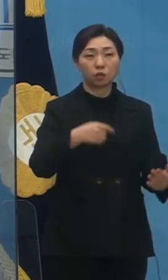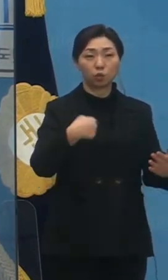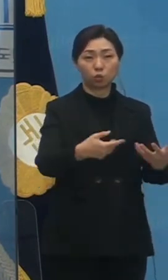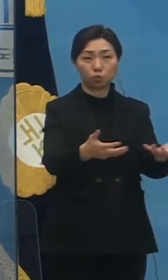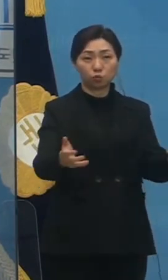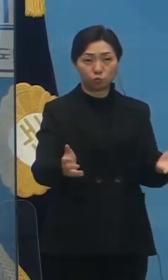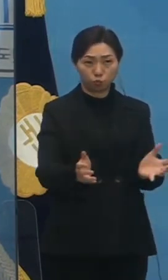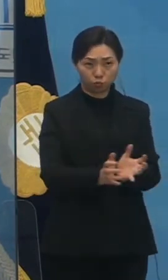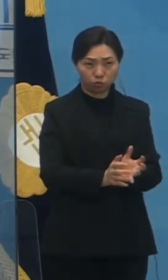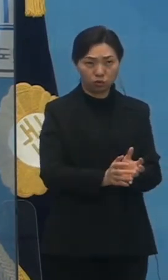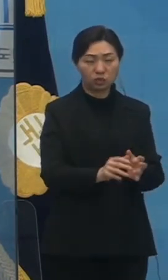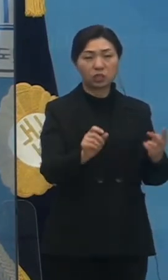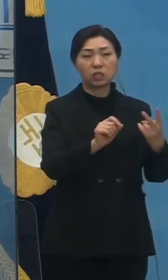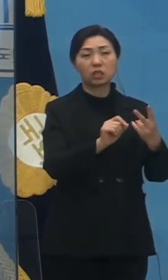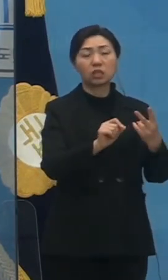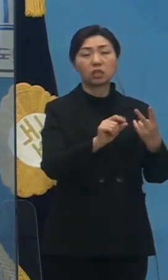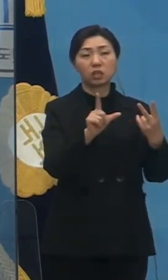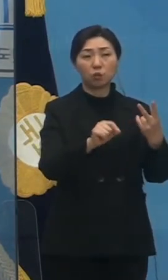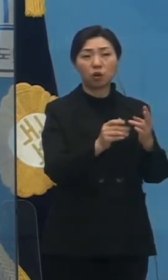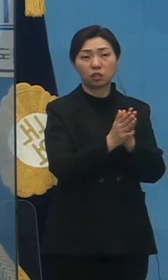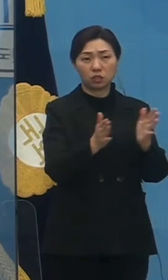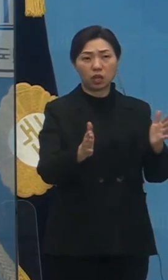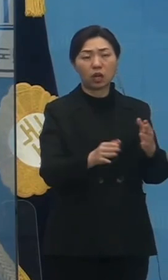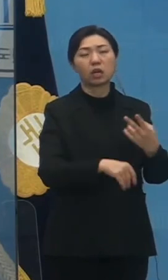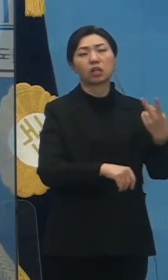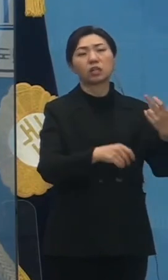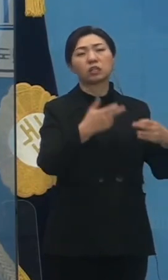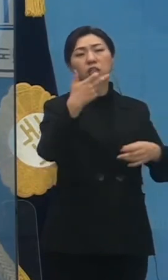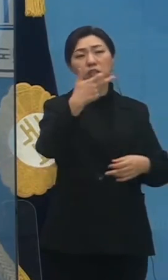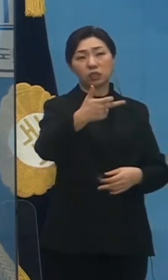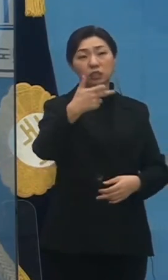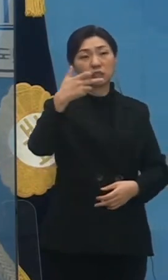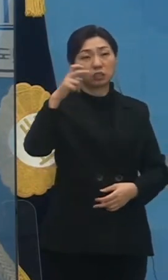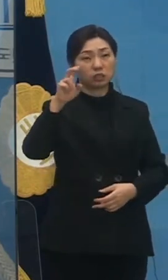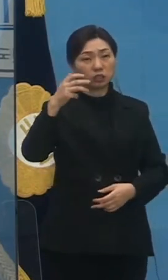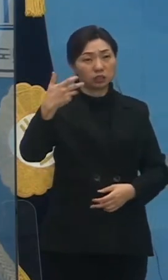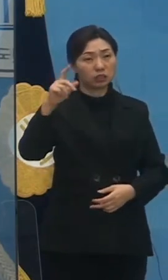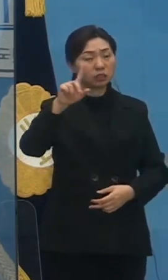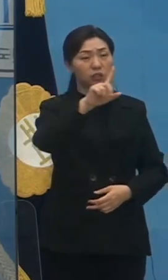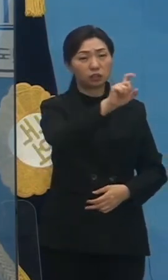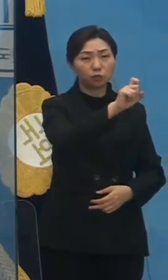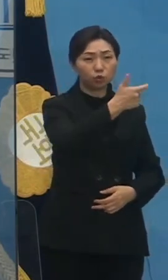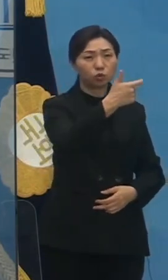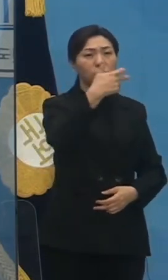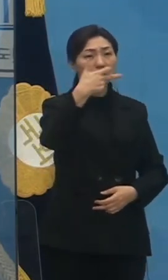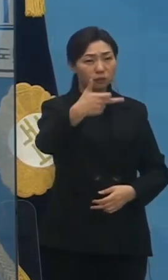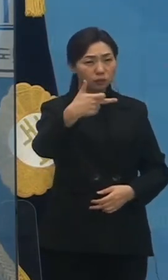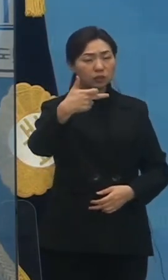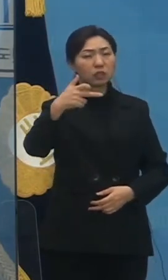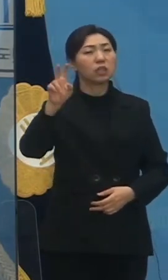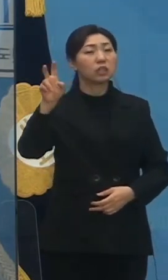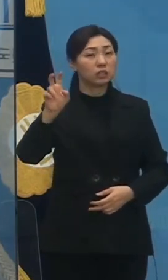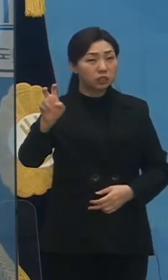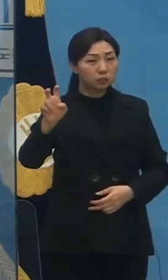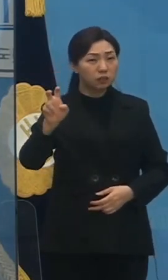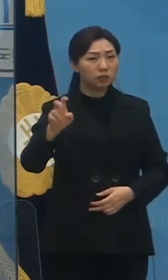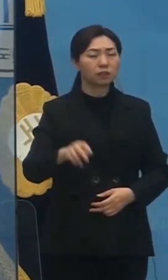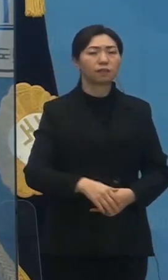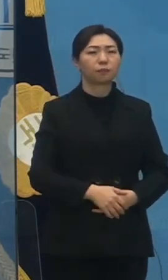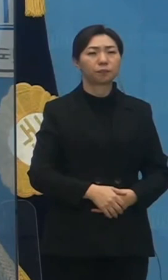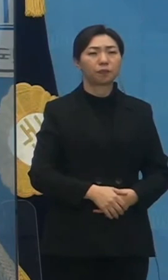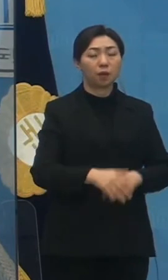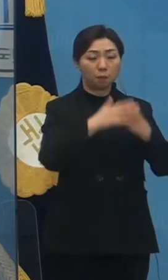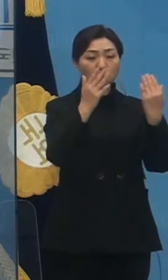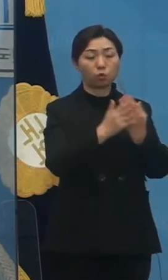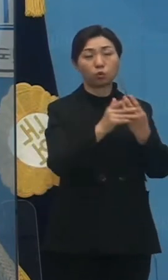교육부는 2월 들어 지난 7일과 16일 그리고 어제 21일까지 세월에 걸쳐서 3월